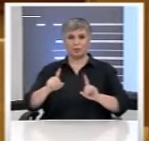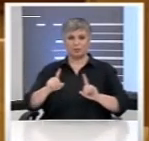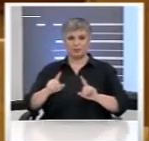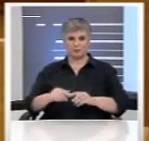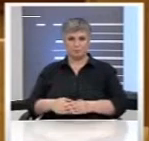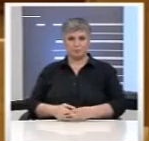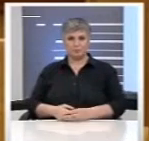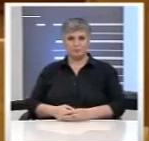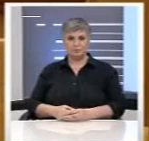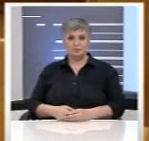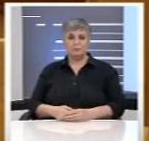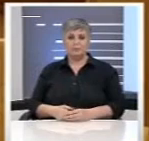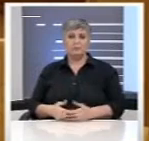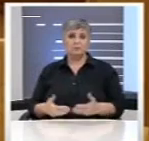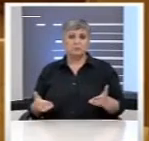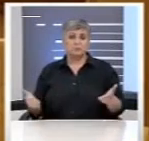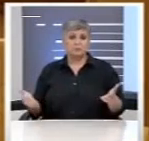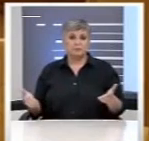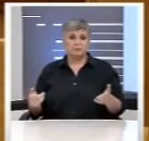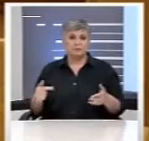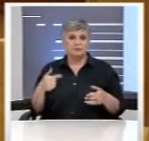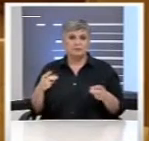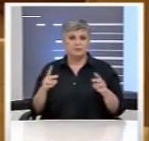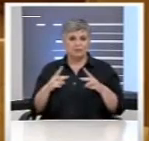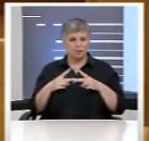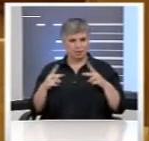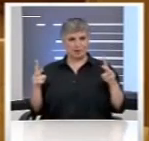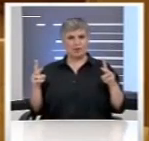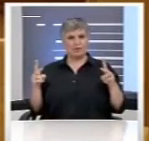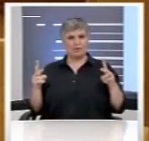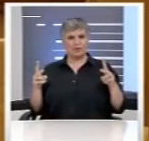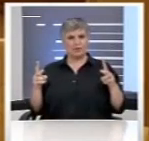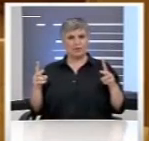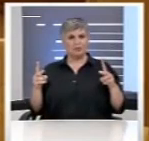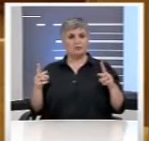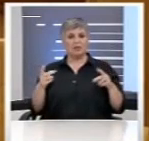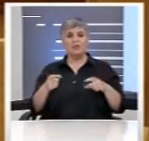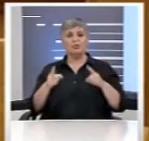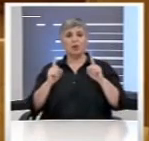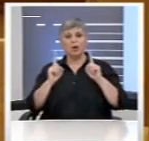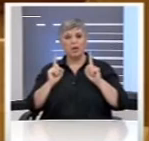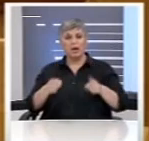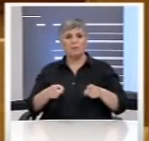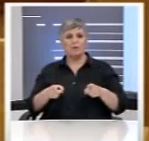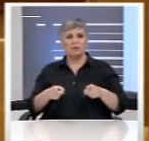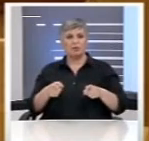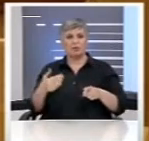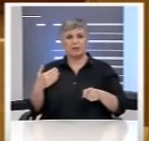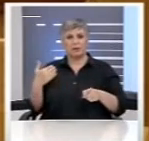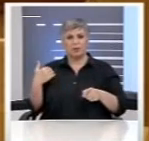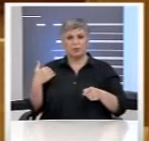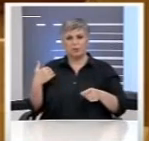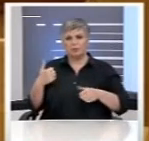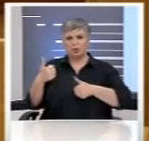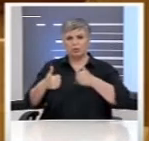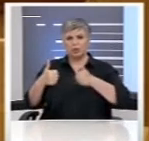Είναι επαρκής η σαφήνεια που περιγράφει η απόφαση του Eurogroup του Ιουνίου